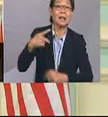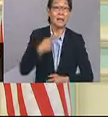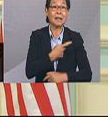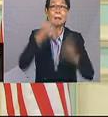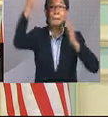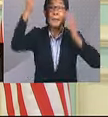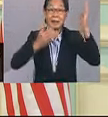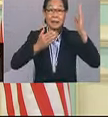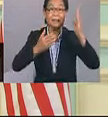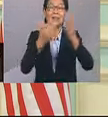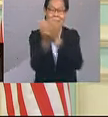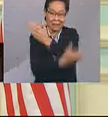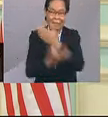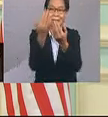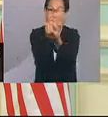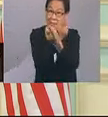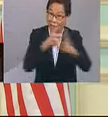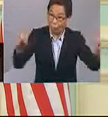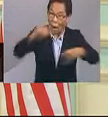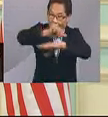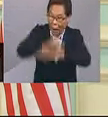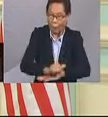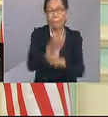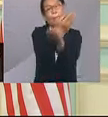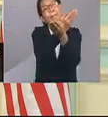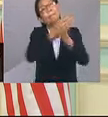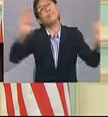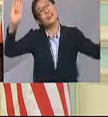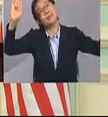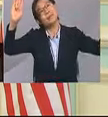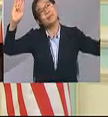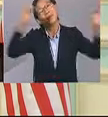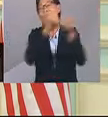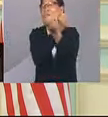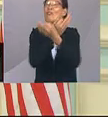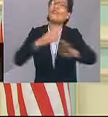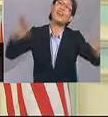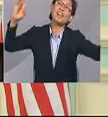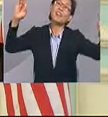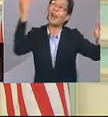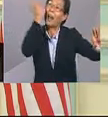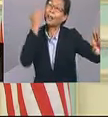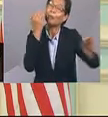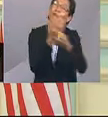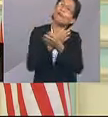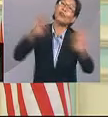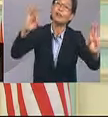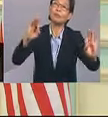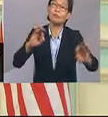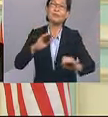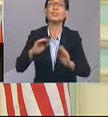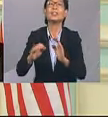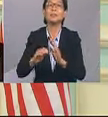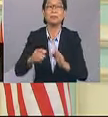yang demokrasi yang mengamalkan kebebasan sistem kehakiman ini, judiciary